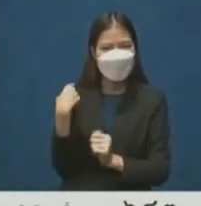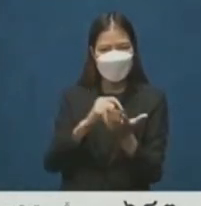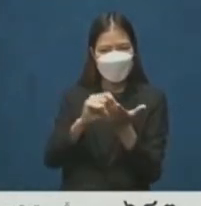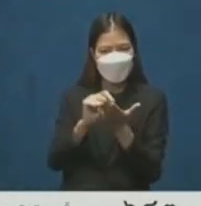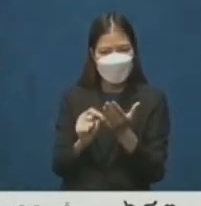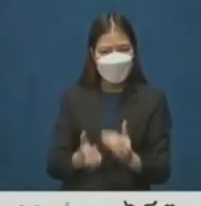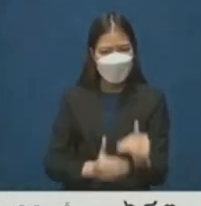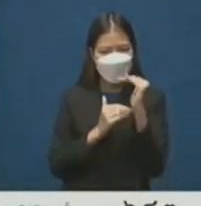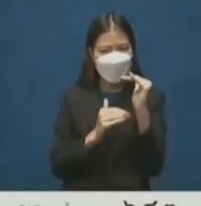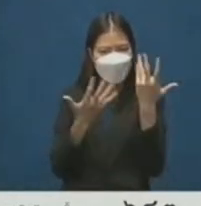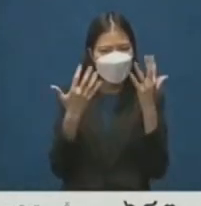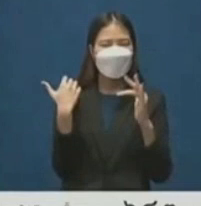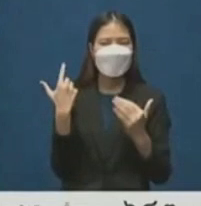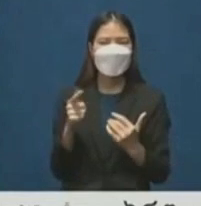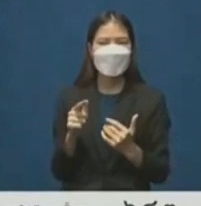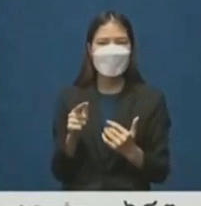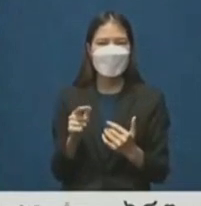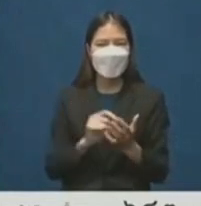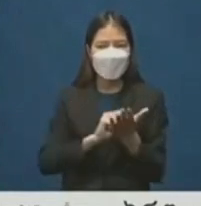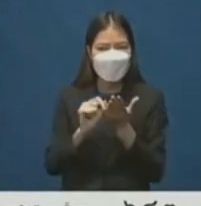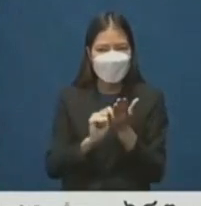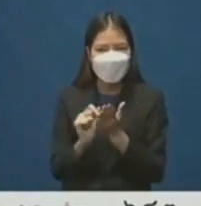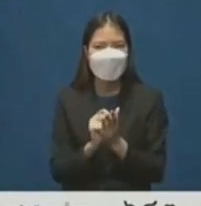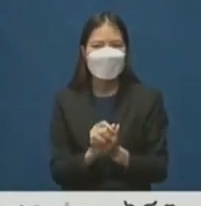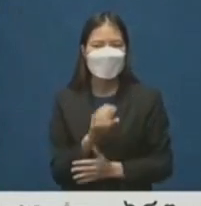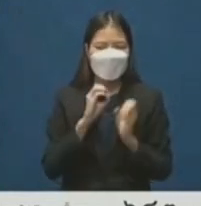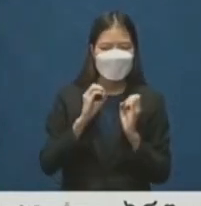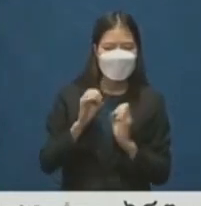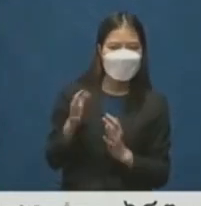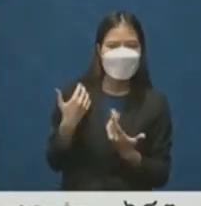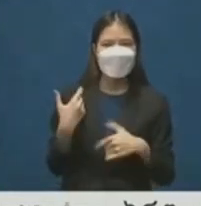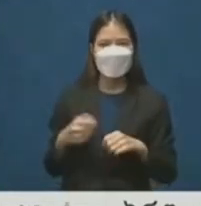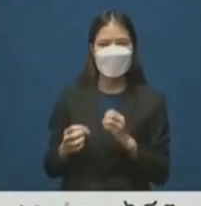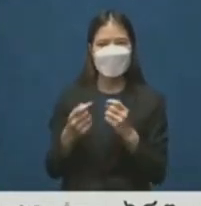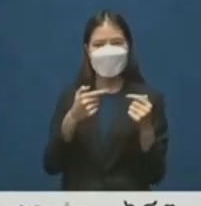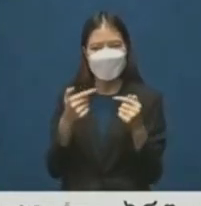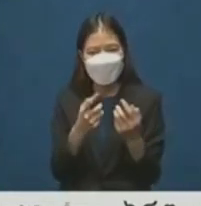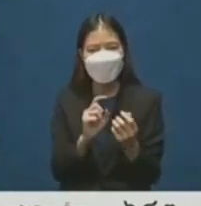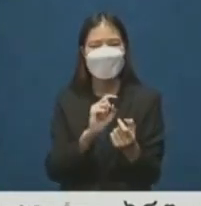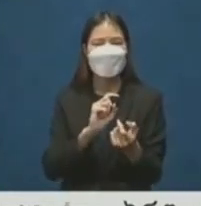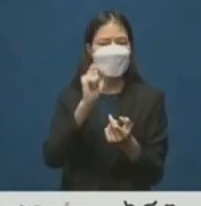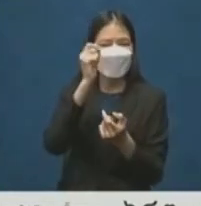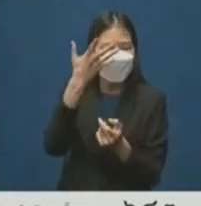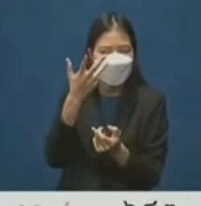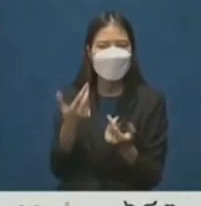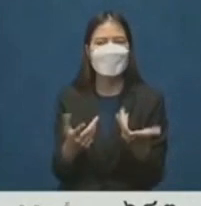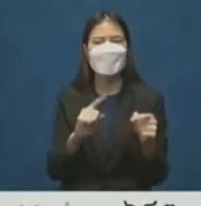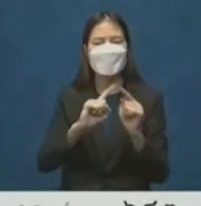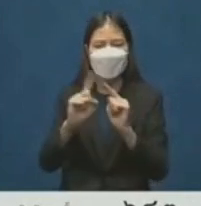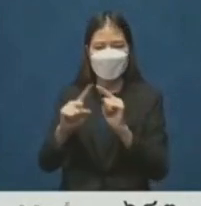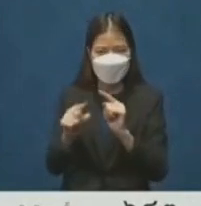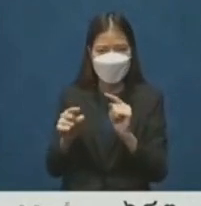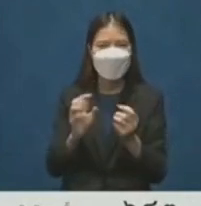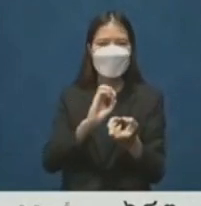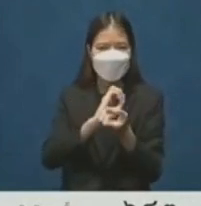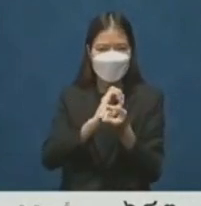จไหมถ้าเราไม่เขียนล็อกไว้อย่างนี้เนี่ยถ้าเขียนให้เกิดความเกลียดชังความแตกแยกความไม่เข้าใจเนี่ยนี่ก็